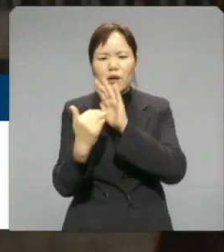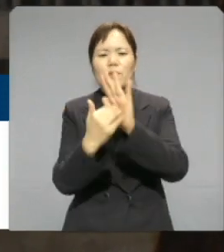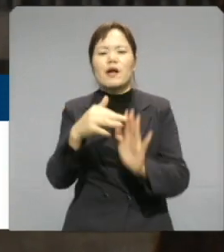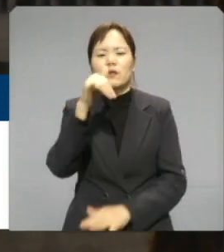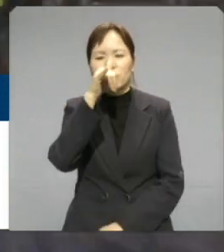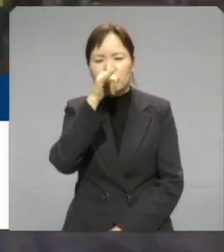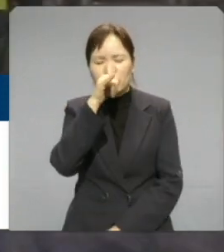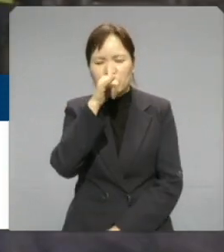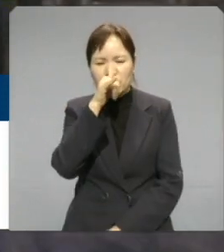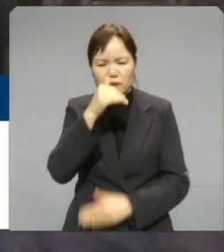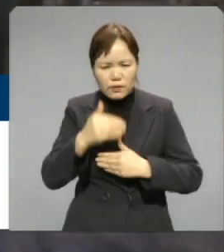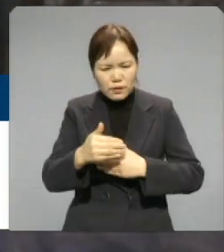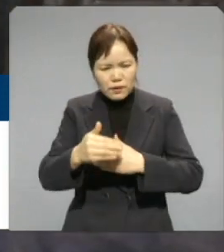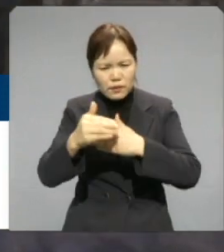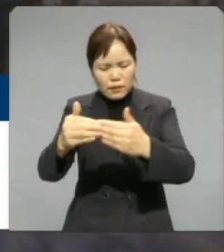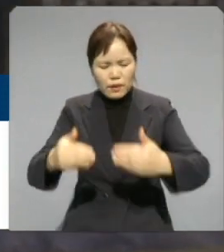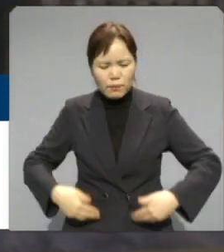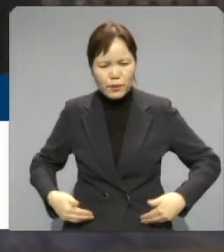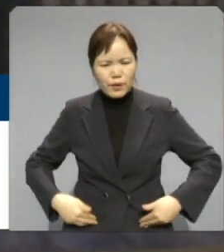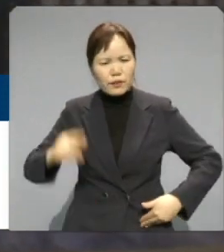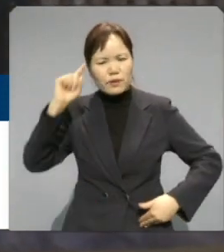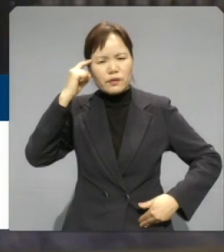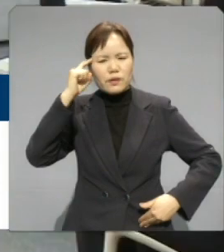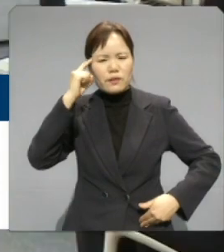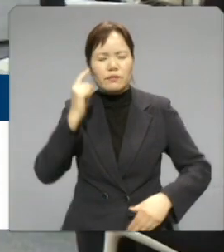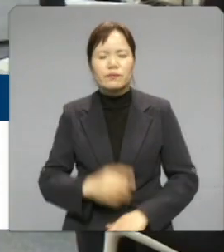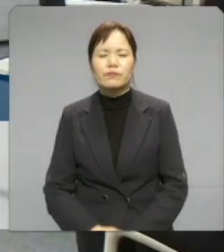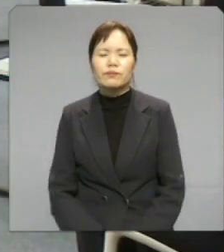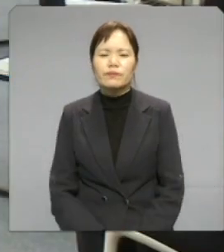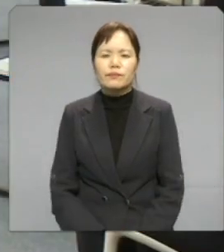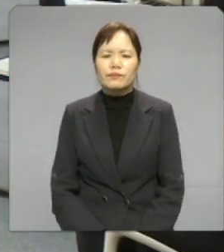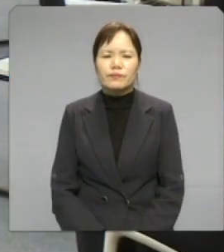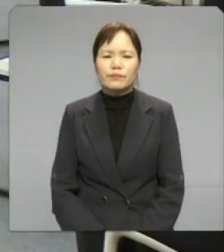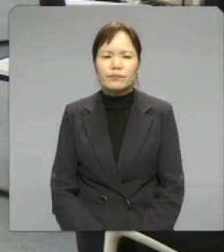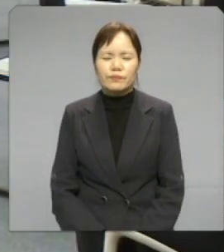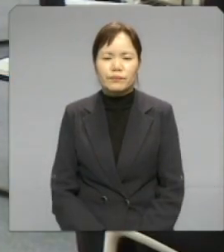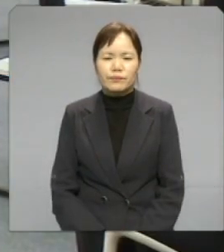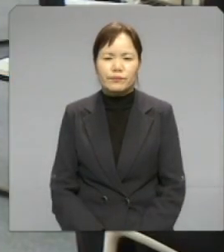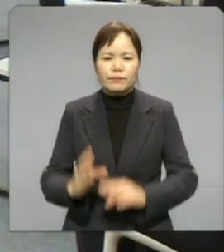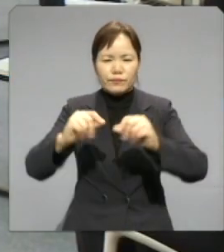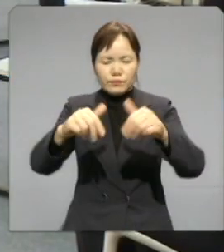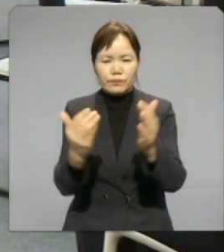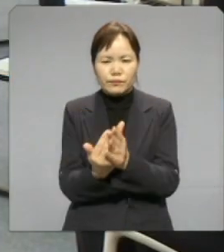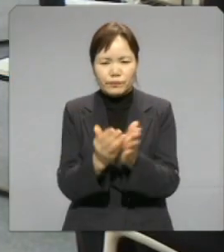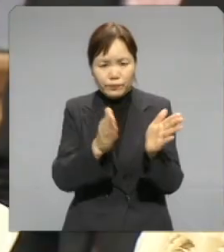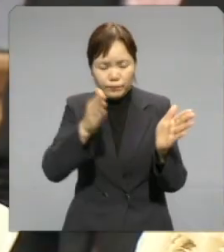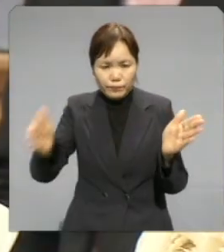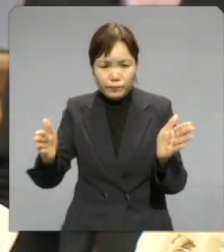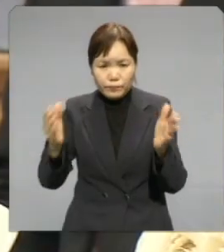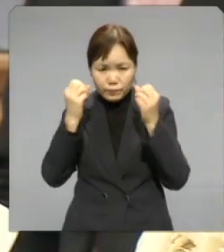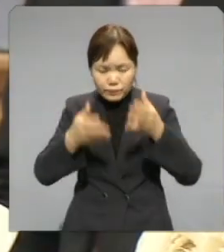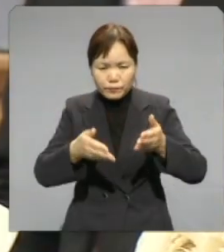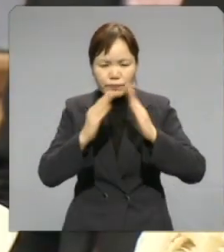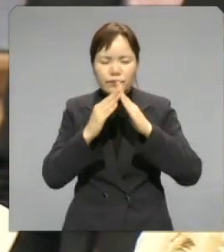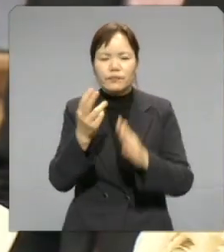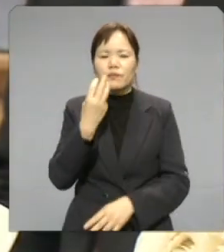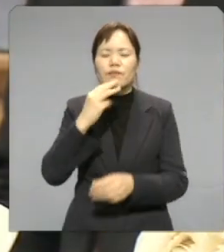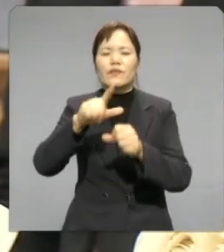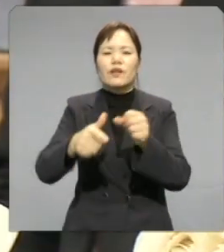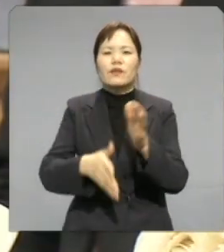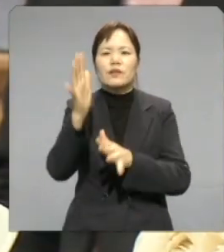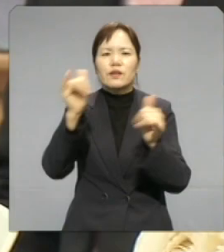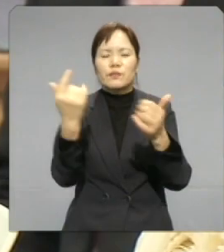좀 예방할 수 있는 이런 후속 조치들이 필요하다고 생각을 합니다. 국토부는 GTX 연장 신설 외 수도권 시민들을